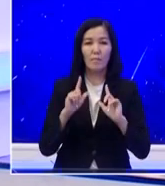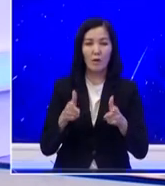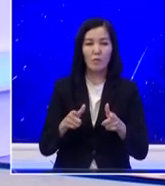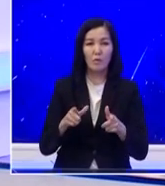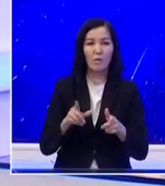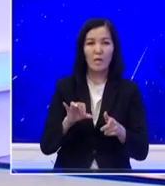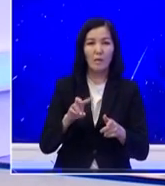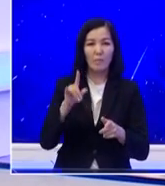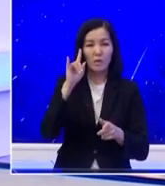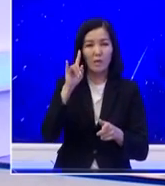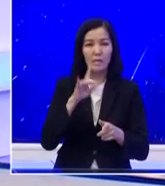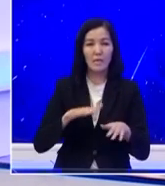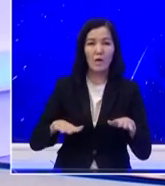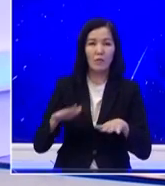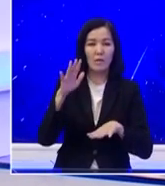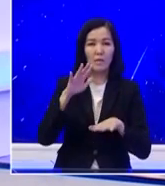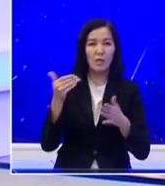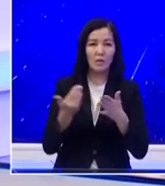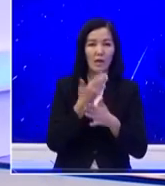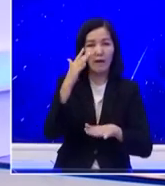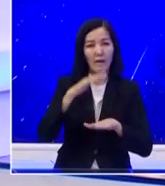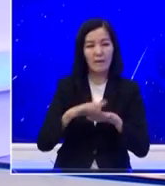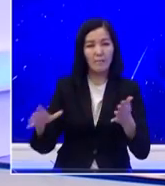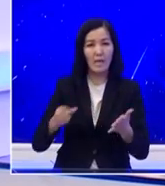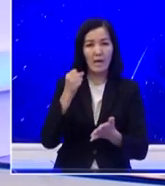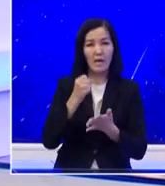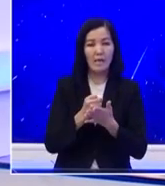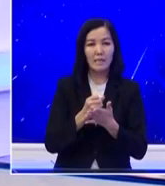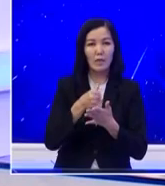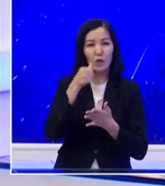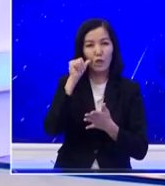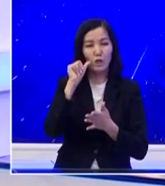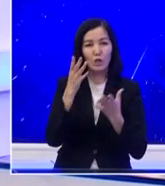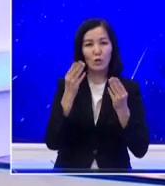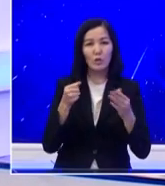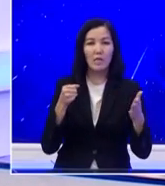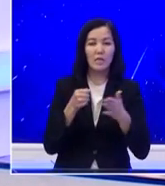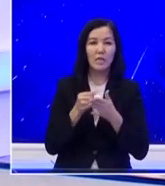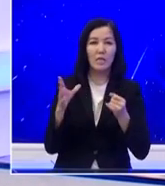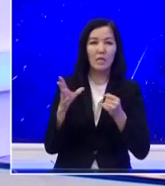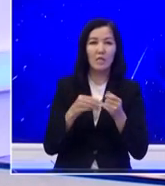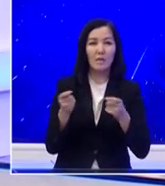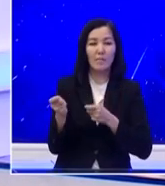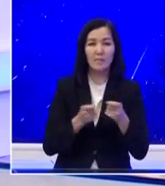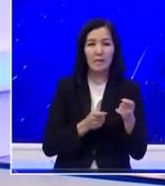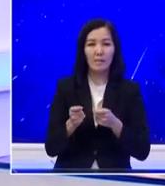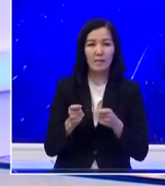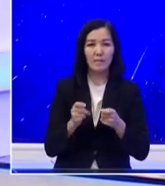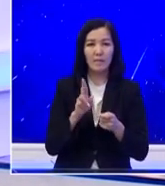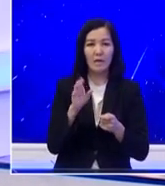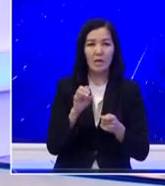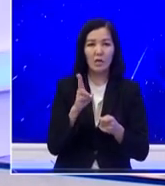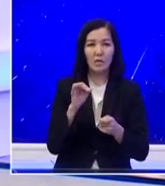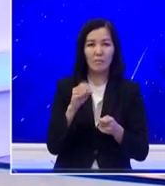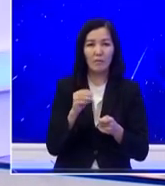Еңбекші Қазақ ауданына жаңа әкім тағайындалды. Ол күні кешеге дейін облыстық жер қатынастары басқармасын басқарған Қуанышбек